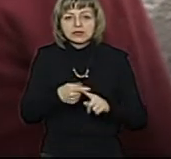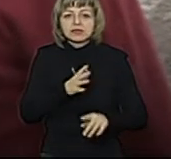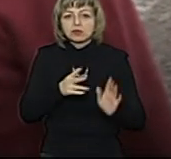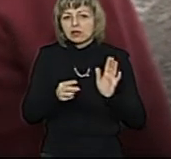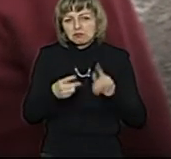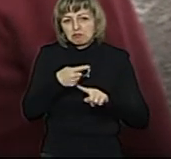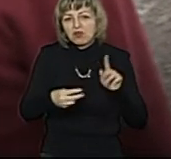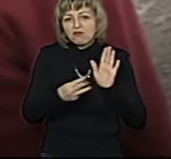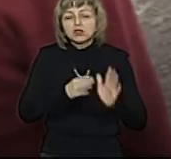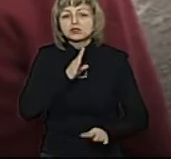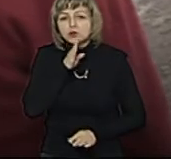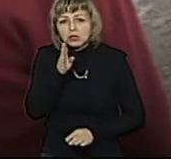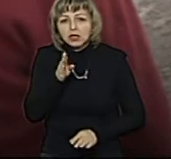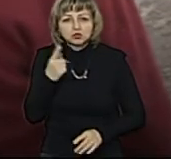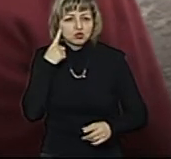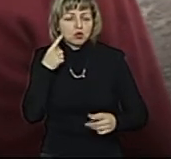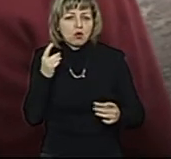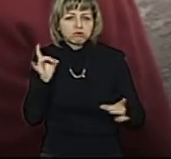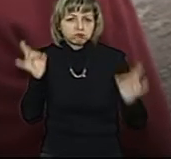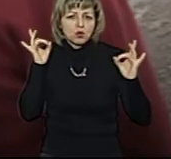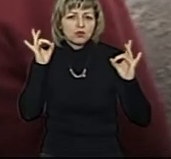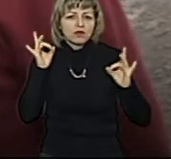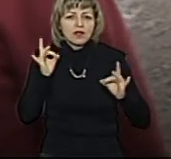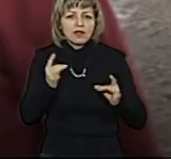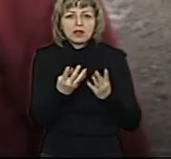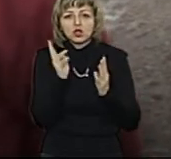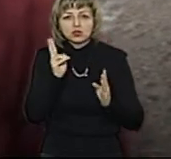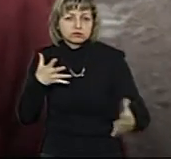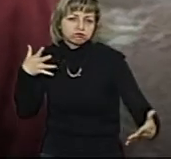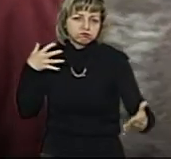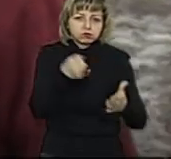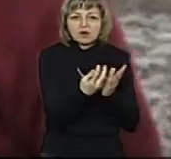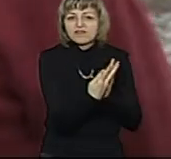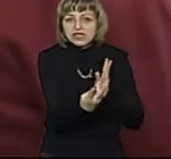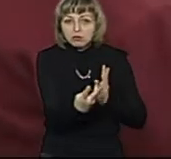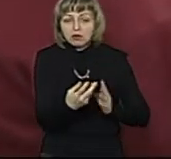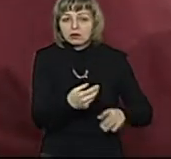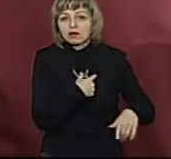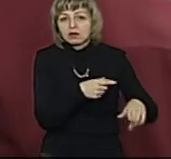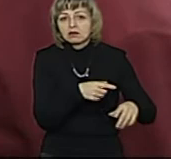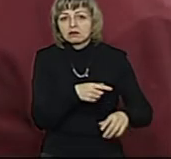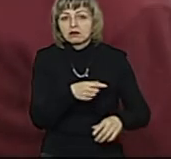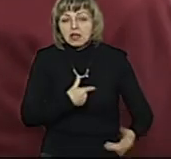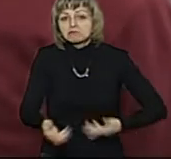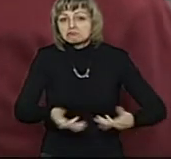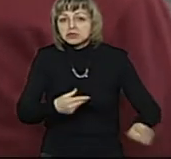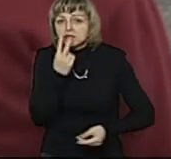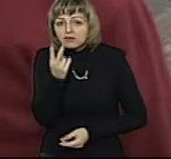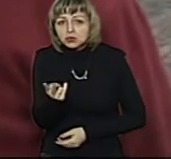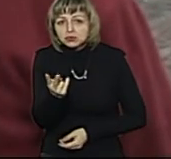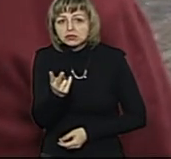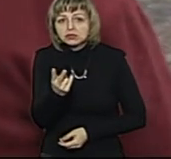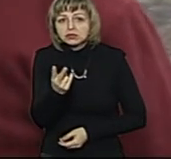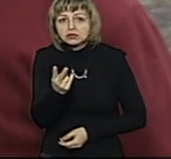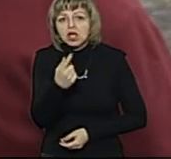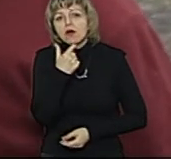7:30 ранку. Я вибігаю, що звук такий. Мій в забор хтось в'їхав. Але вибігаю, далі йду, дивлюся, в